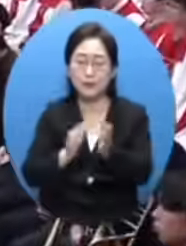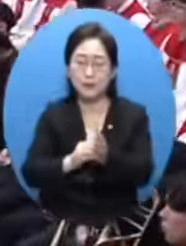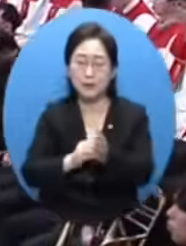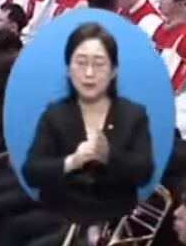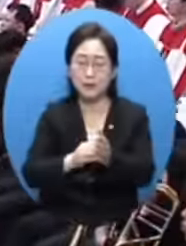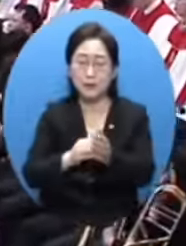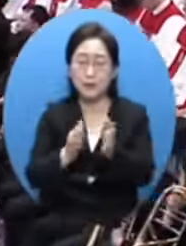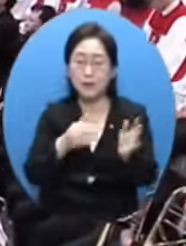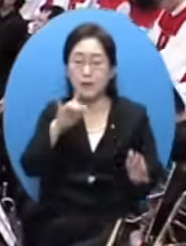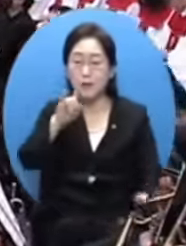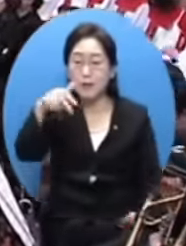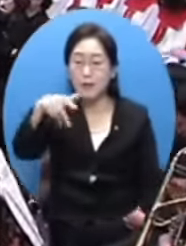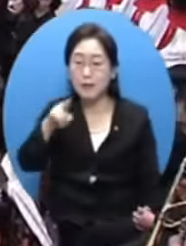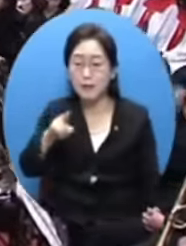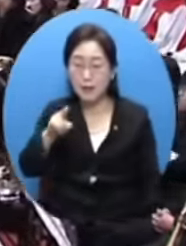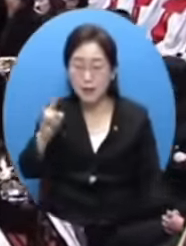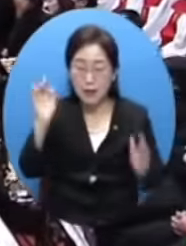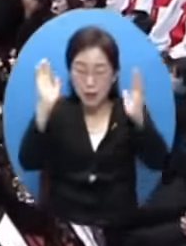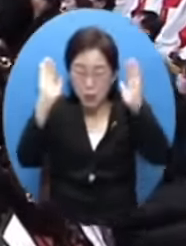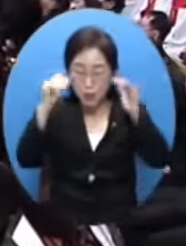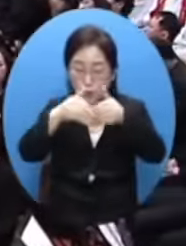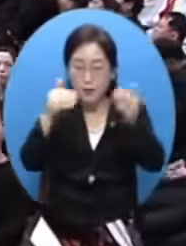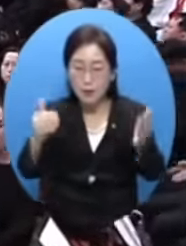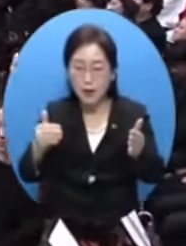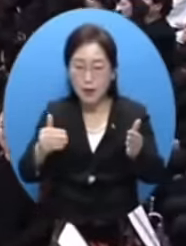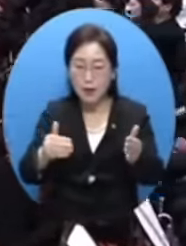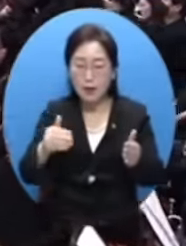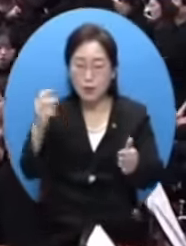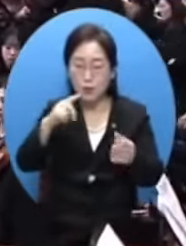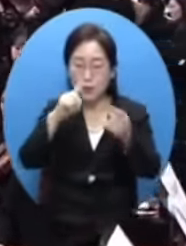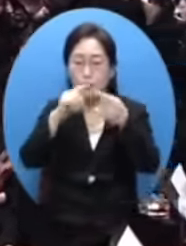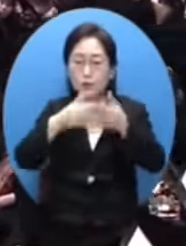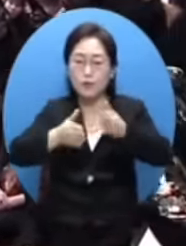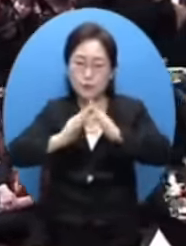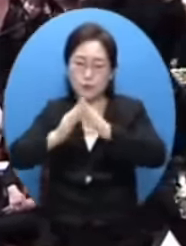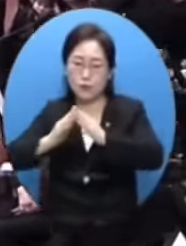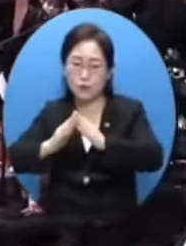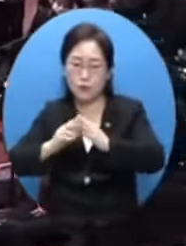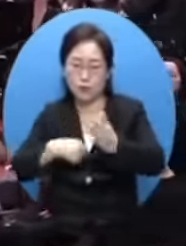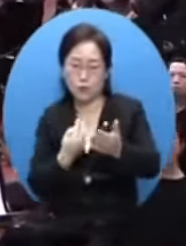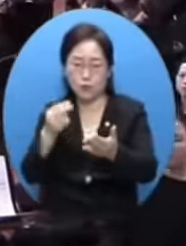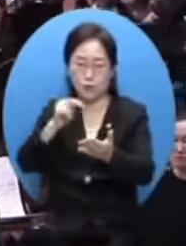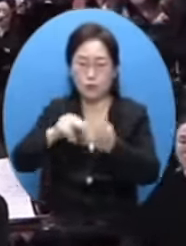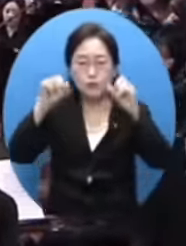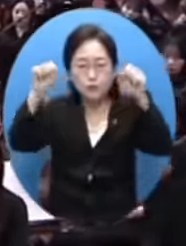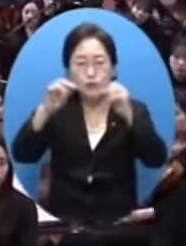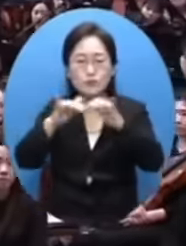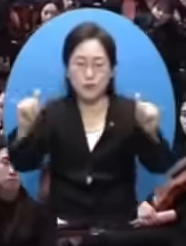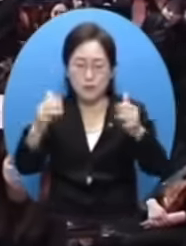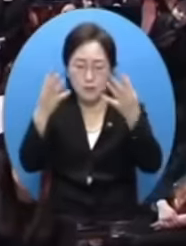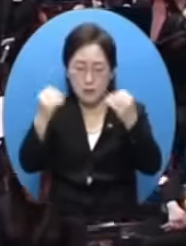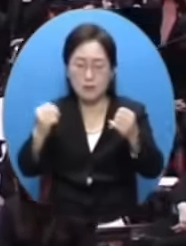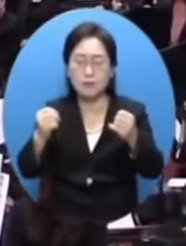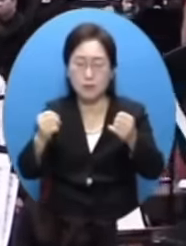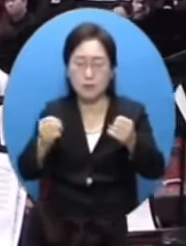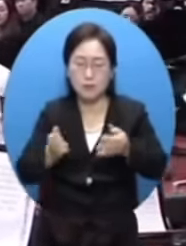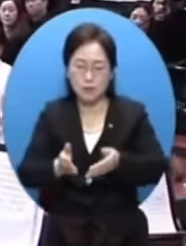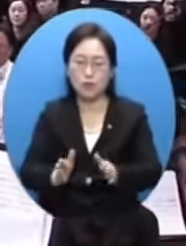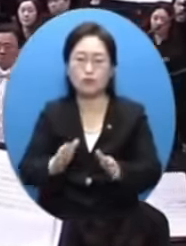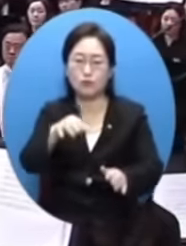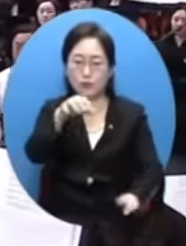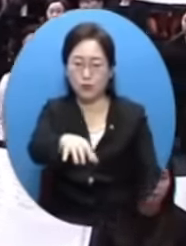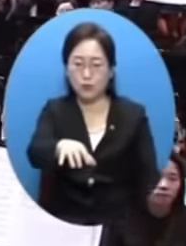배제학당 정동교를 설립해서 수많은 인재들 독립운동가들이 배출되었고 그의 순교 소식을 들은 수많은